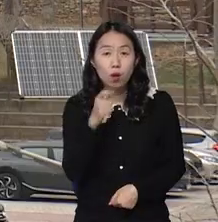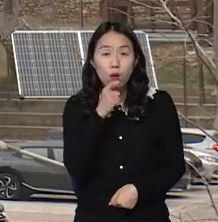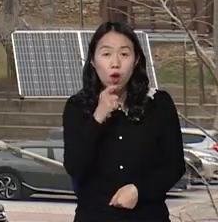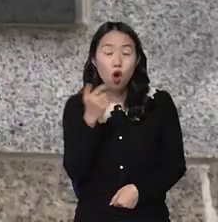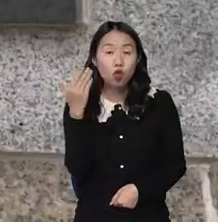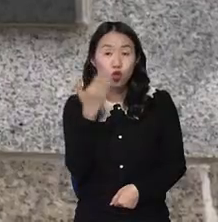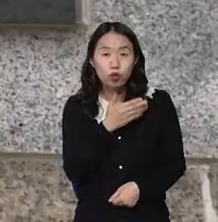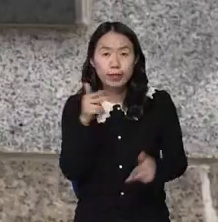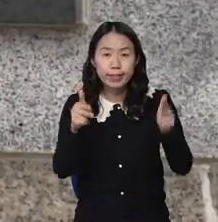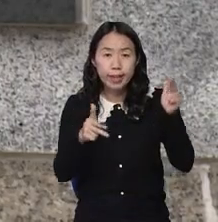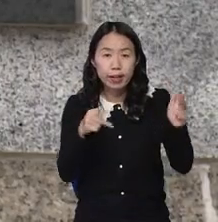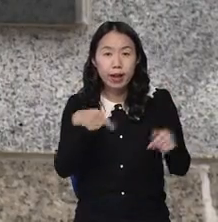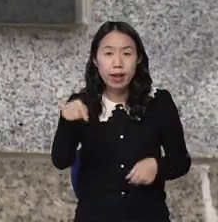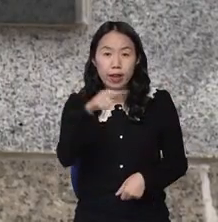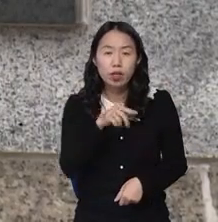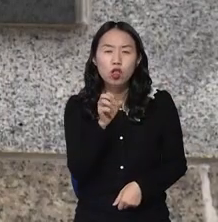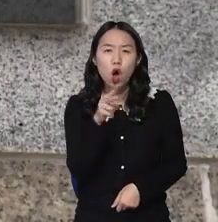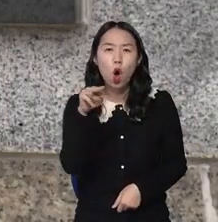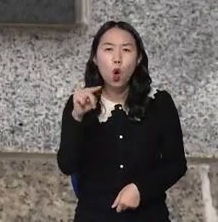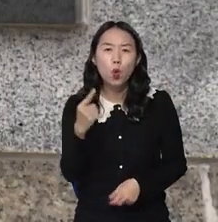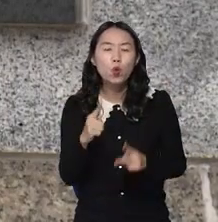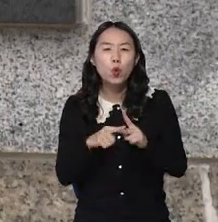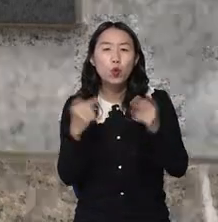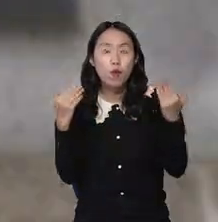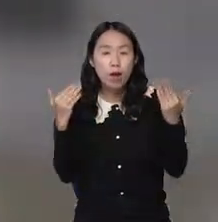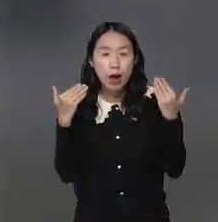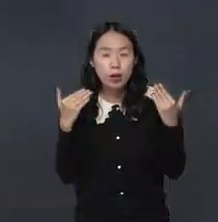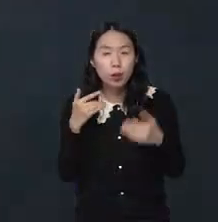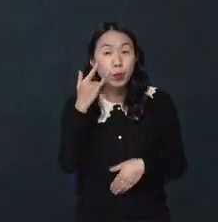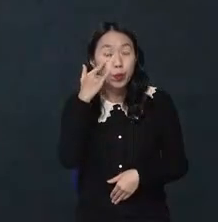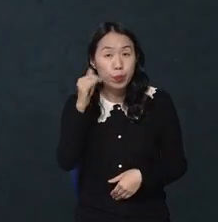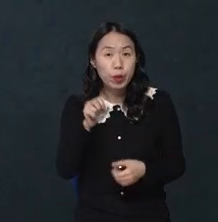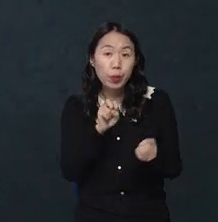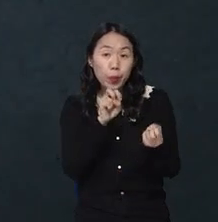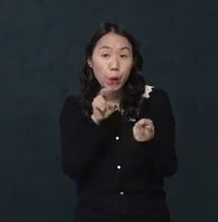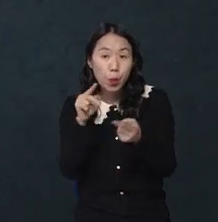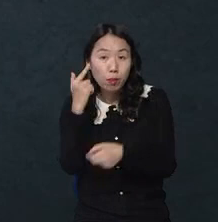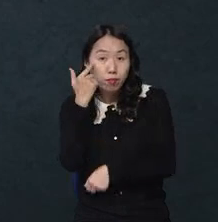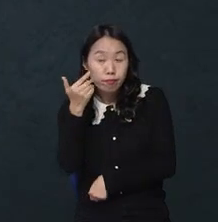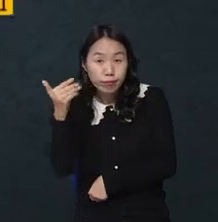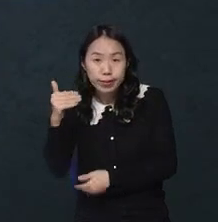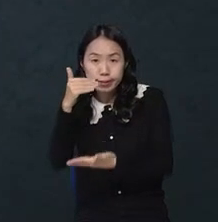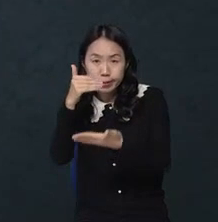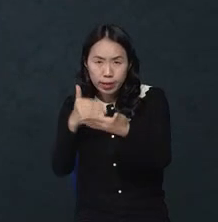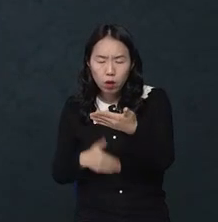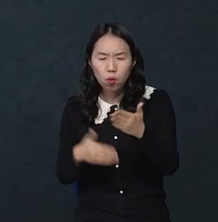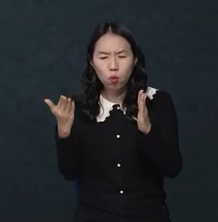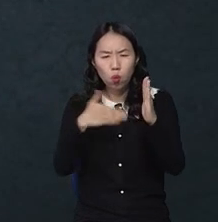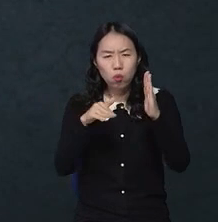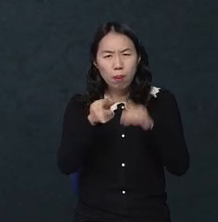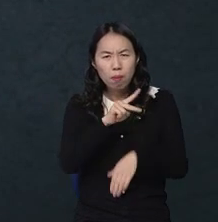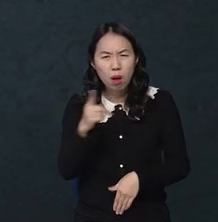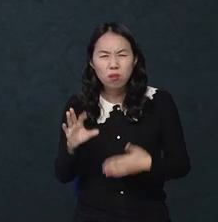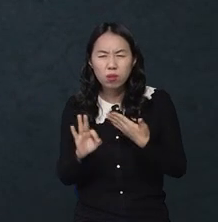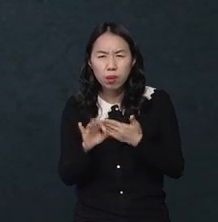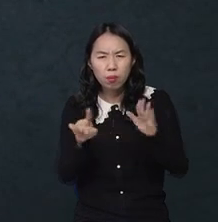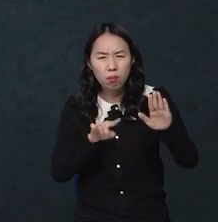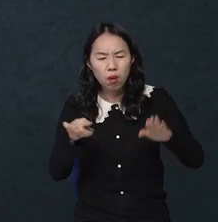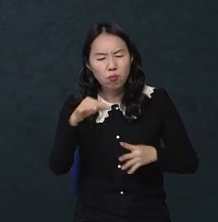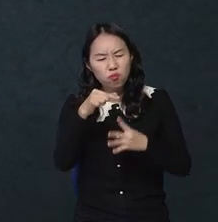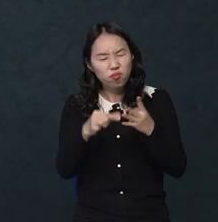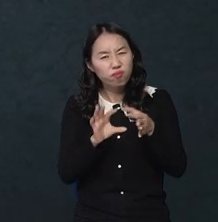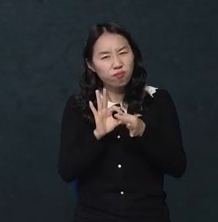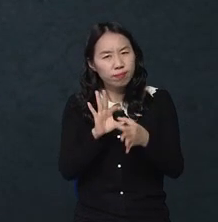여수산단 사립학교인 여도초등학교가 학부모들에게 보낸 설문조사 통지문입니다. 공립화가 되면 선진 프로그램을 이어나갈 수